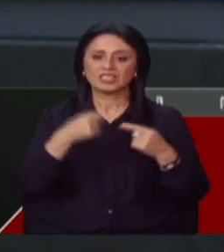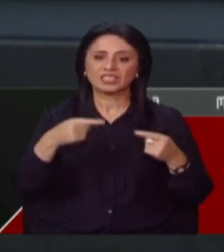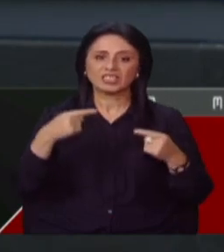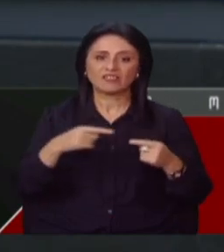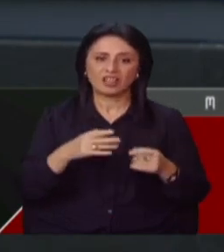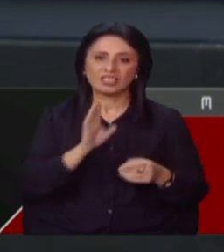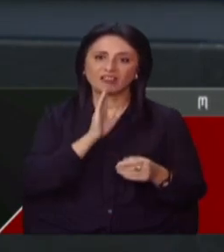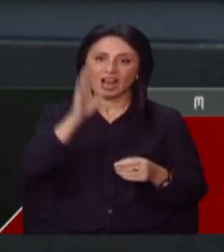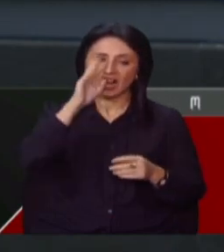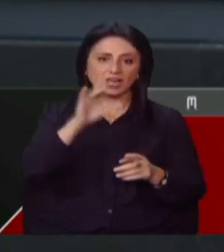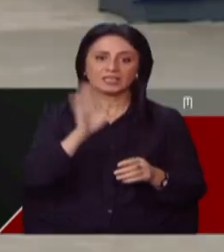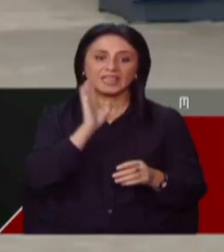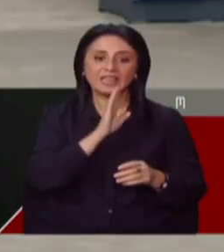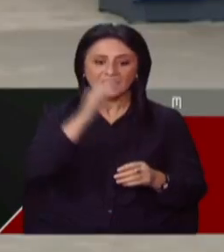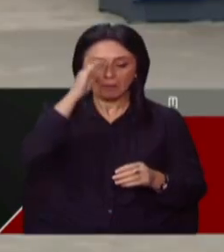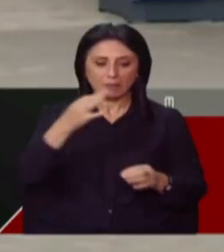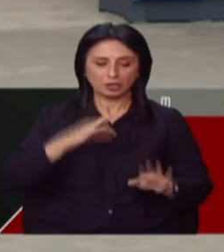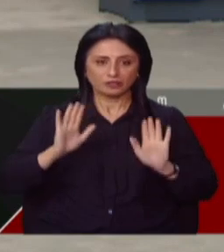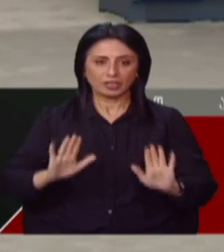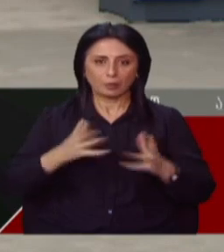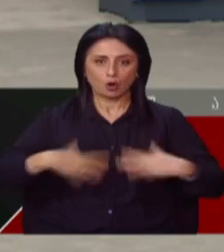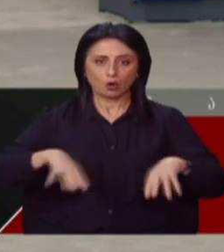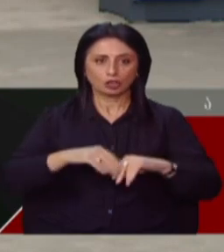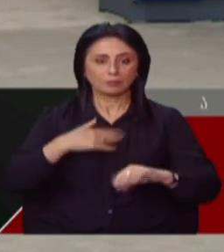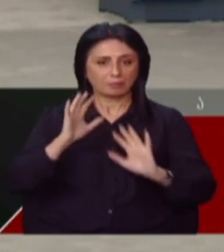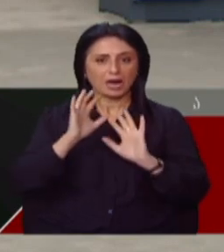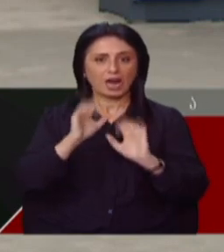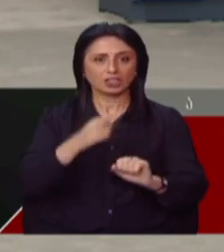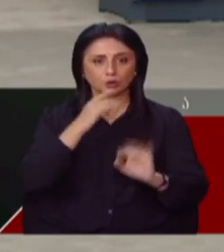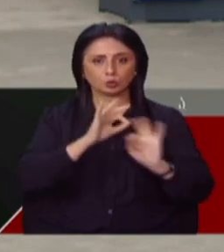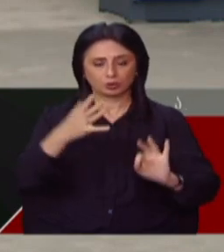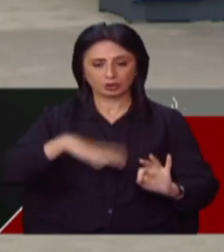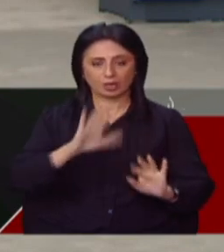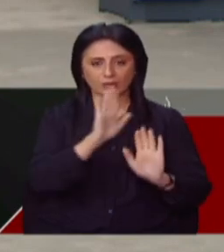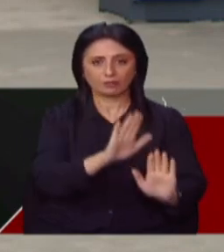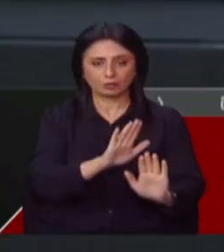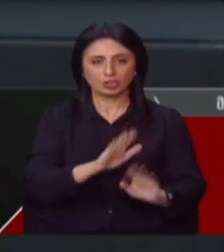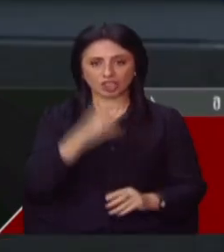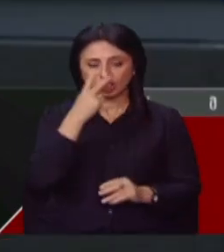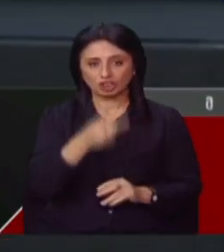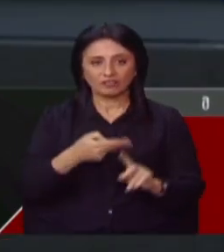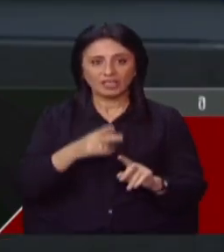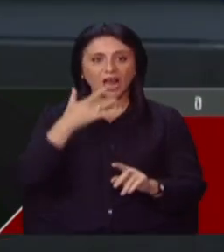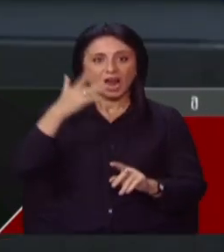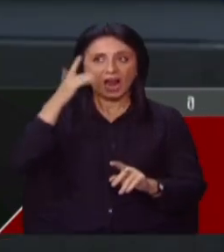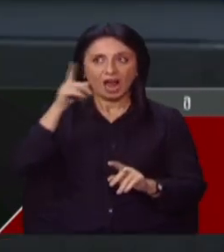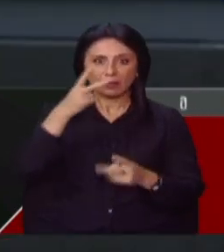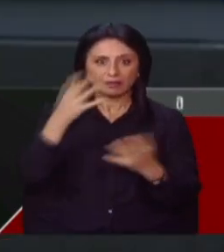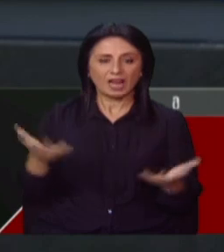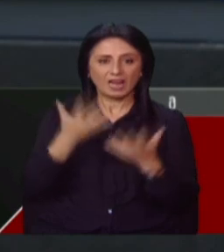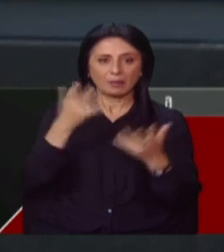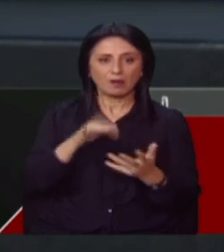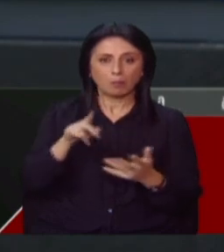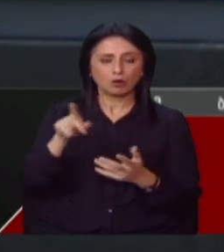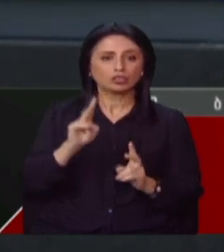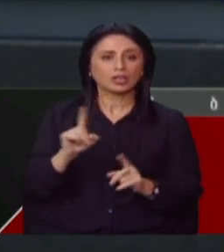სხვადასხვა გენდერი. ოჯახი არის დედა, მამა და შვილები. ამიტომ მე მხარდაჭერას ვუცხადებ საქართველოს. შეხედეთ ამერიკულ ნეოლიბერალურ